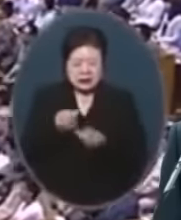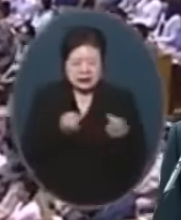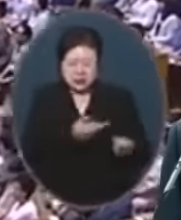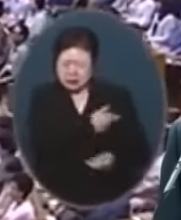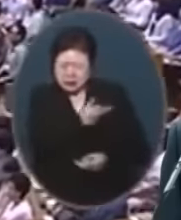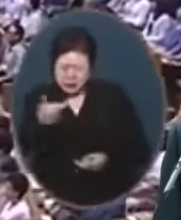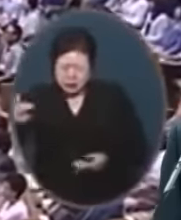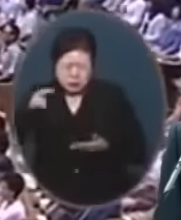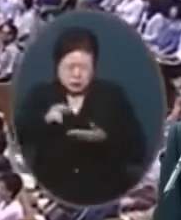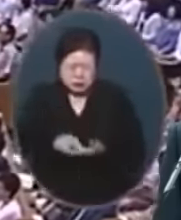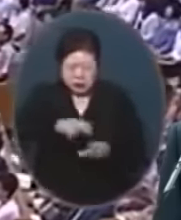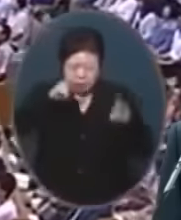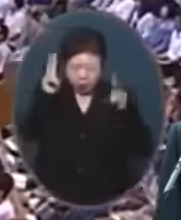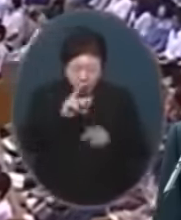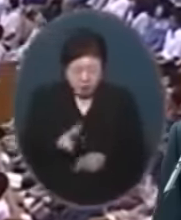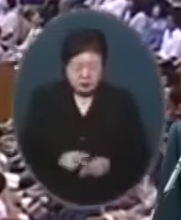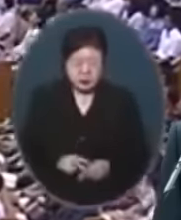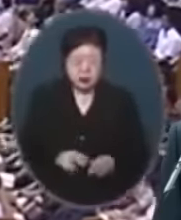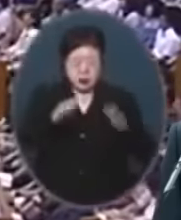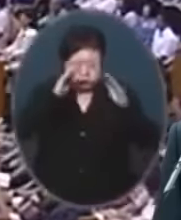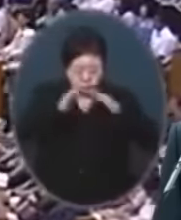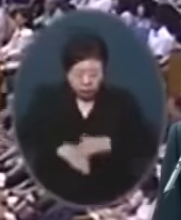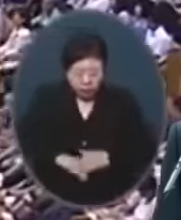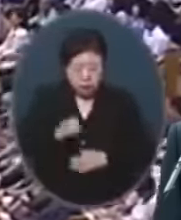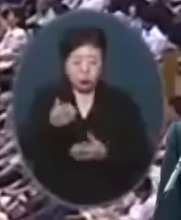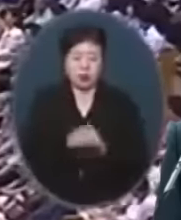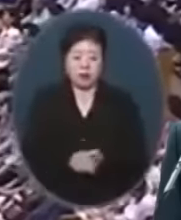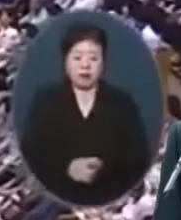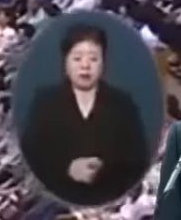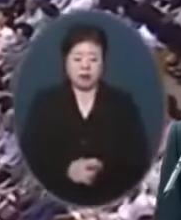문제라도 순식간에 무너지고 마는 것입니다.